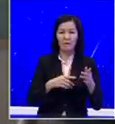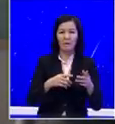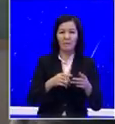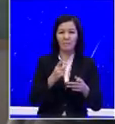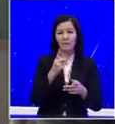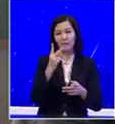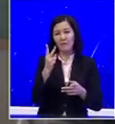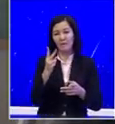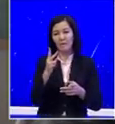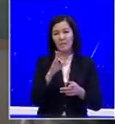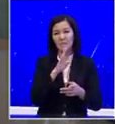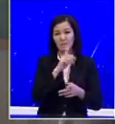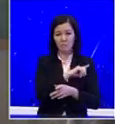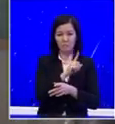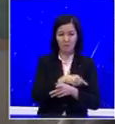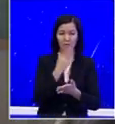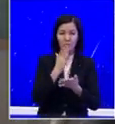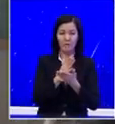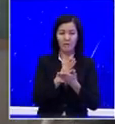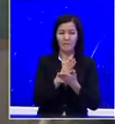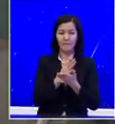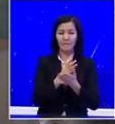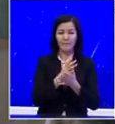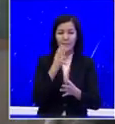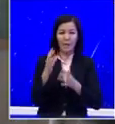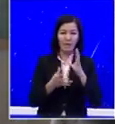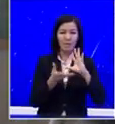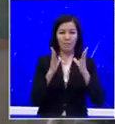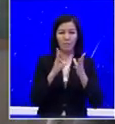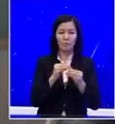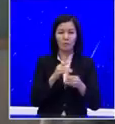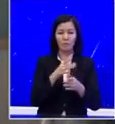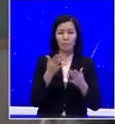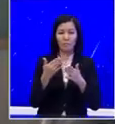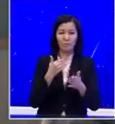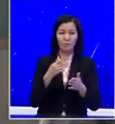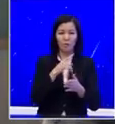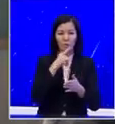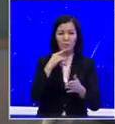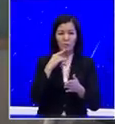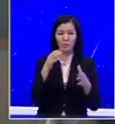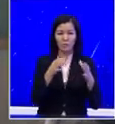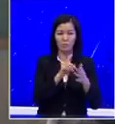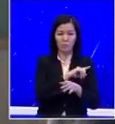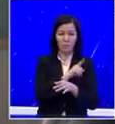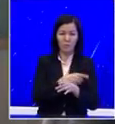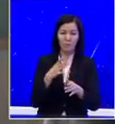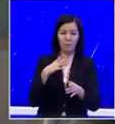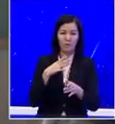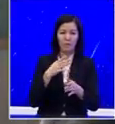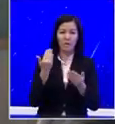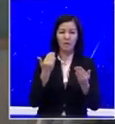бір-екі қыздан мықты қыздар бар. А бұрын бізде только Ресейдің бүкіл сборнасы мықты болатын, бірақ олар